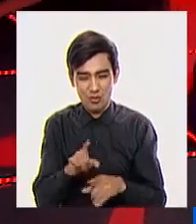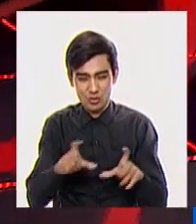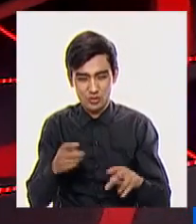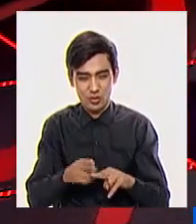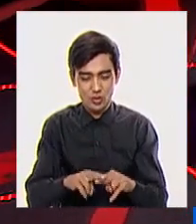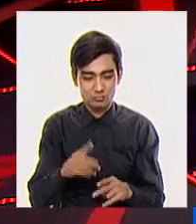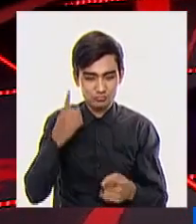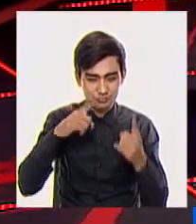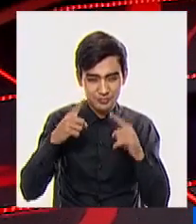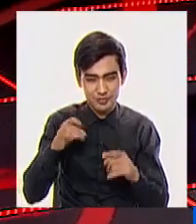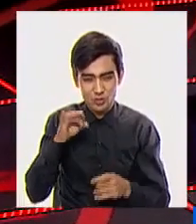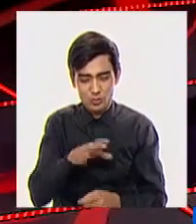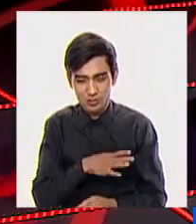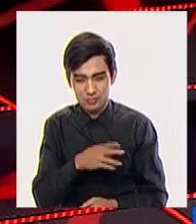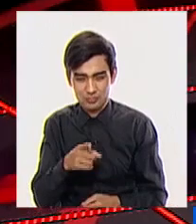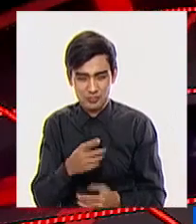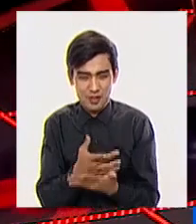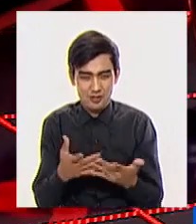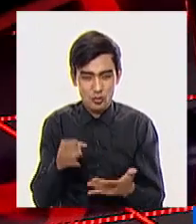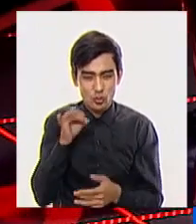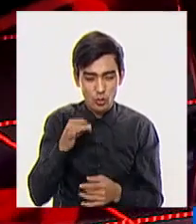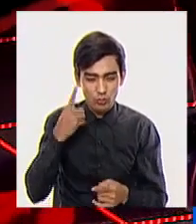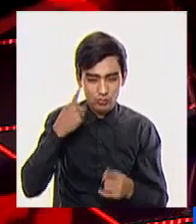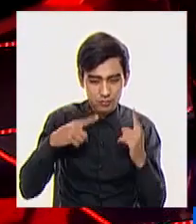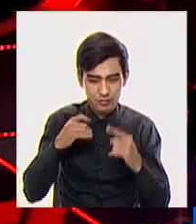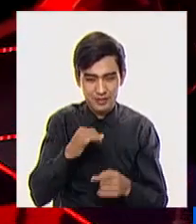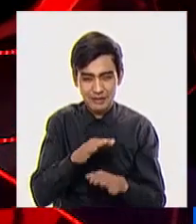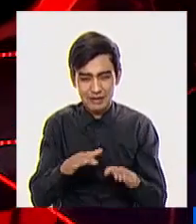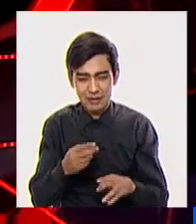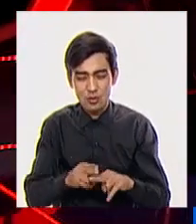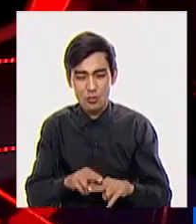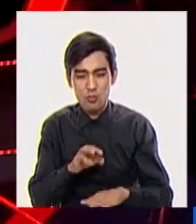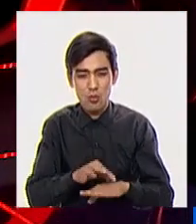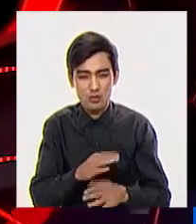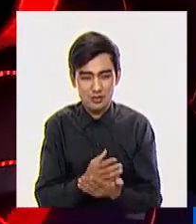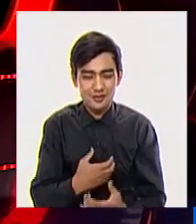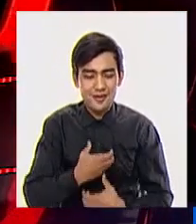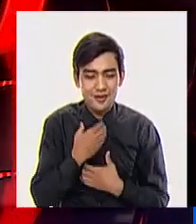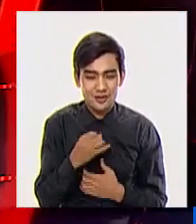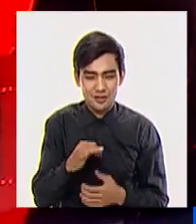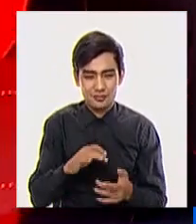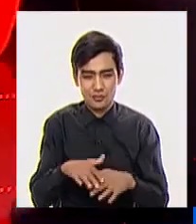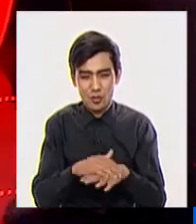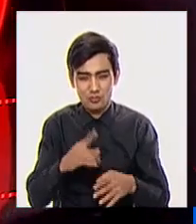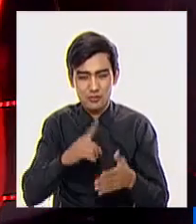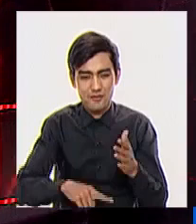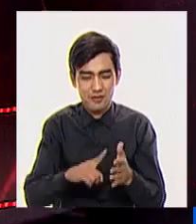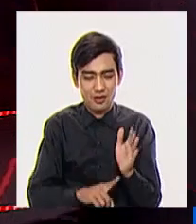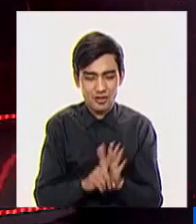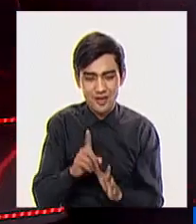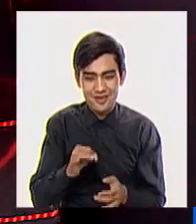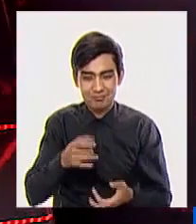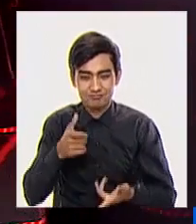используют выдуманные, душераздирающие истории о больных детях. Страшнее всего, что у публики теряется доверие, что